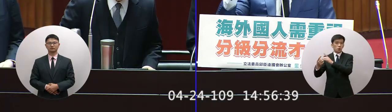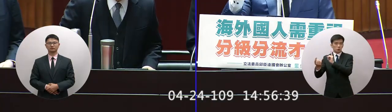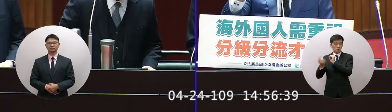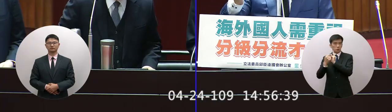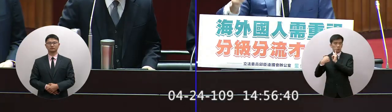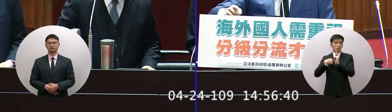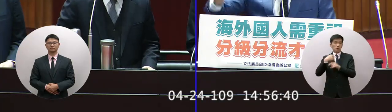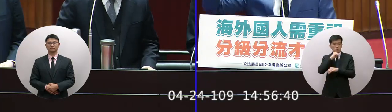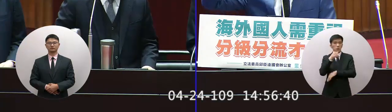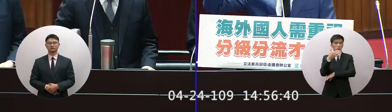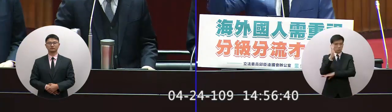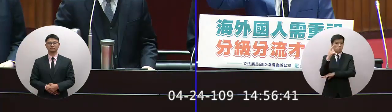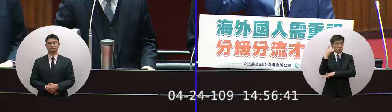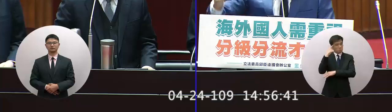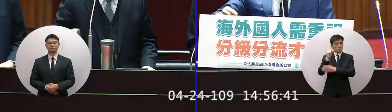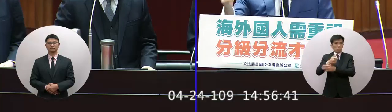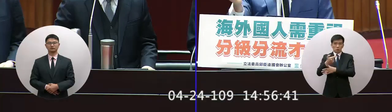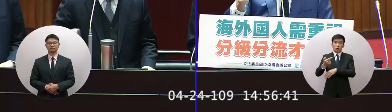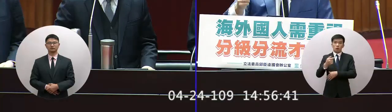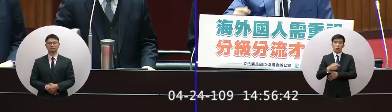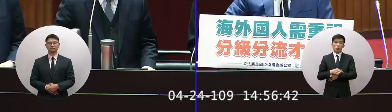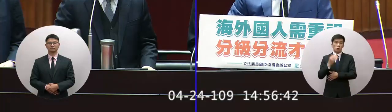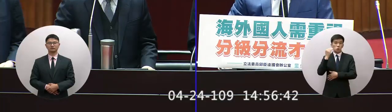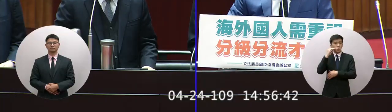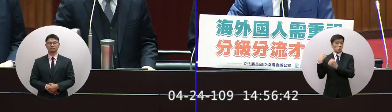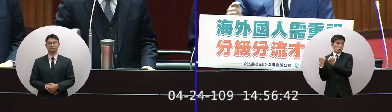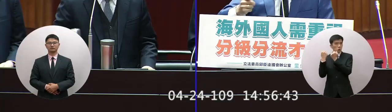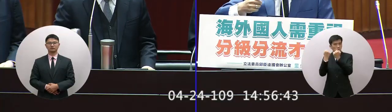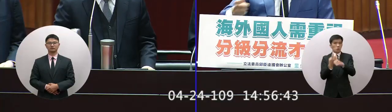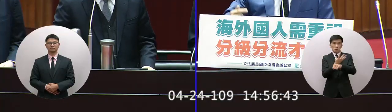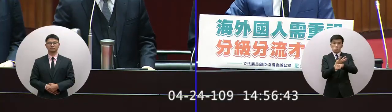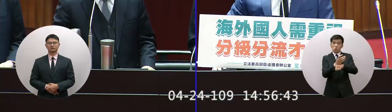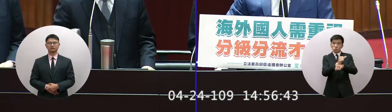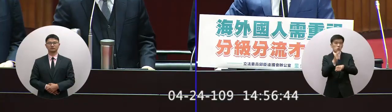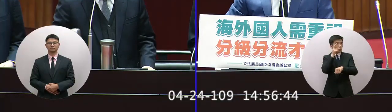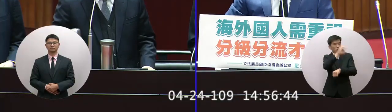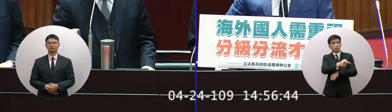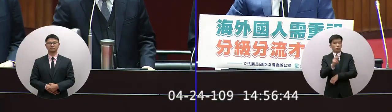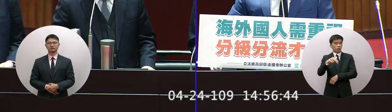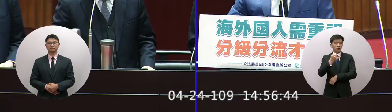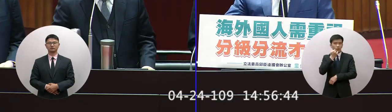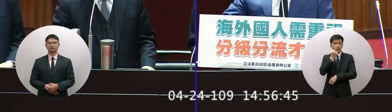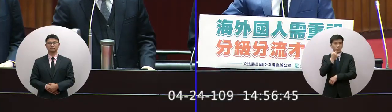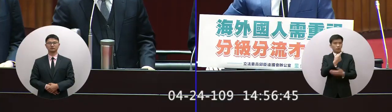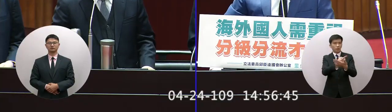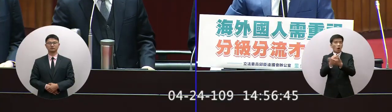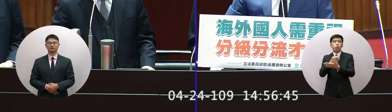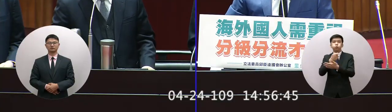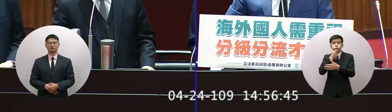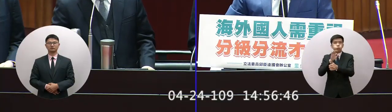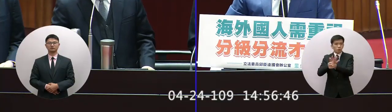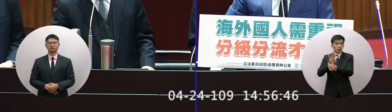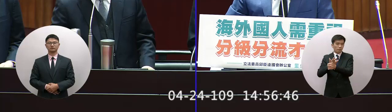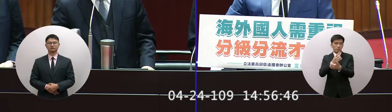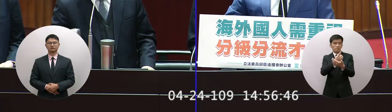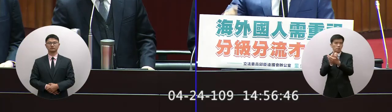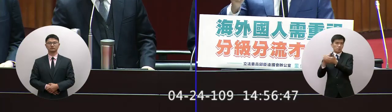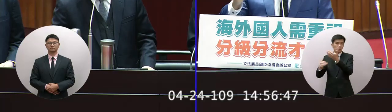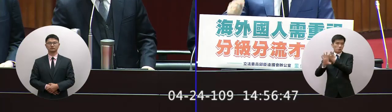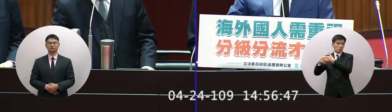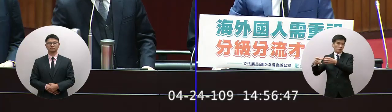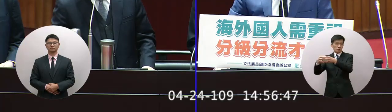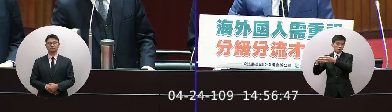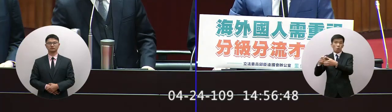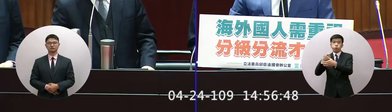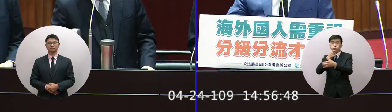特别有认同，你愿意做这个动作，开4-5个小时，他都开。去给你领了，台商会都愿意大家协助帮忙，各地方的海外组织都愿意帮忙，